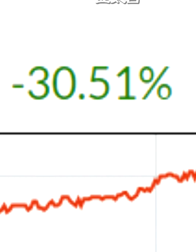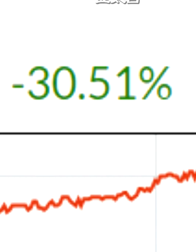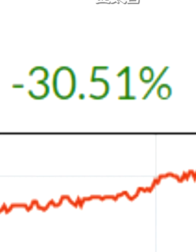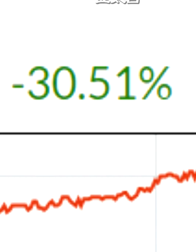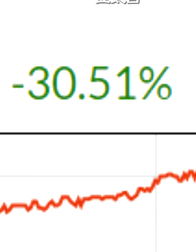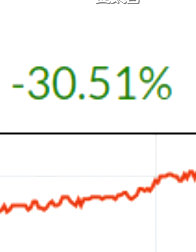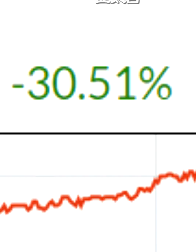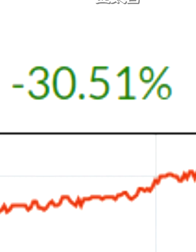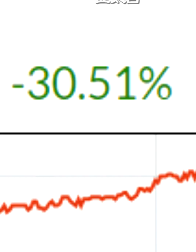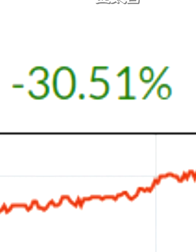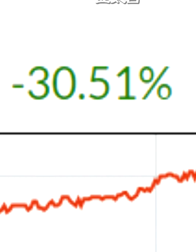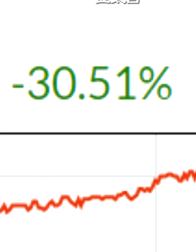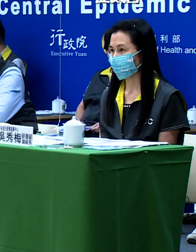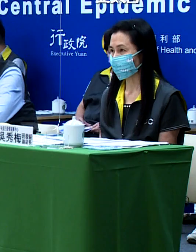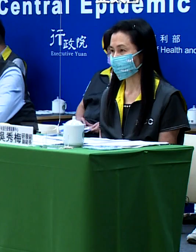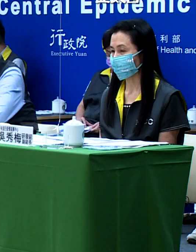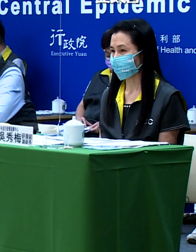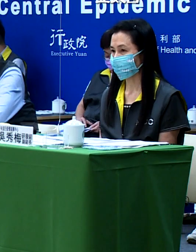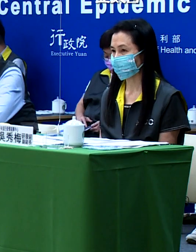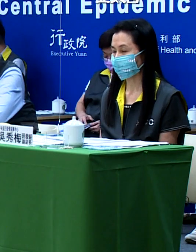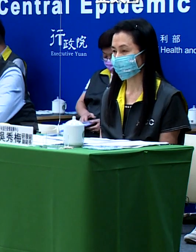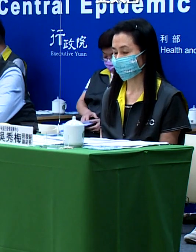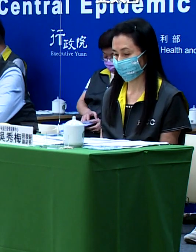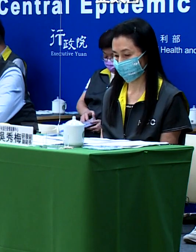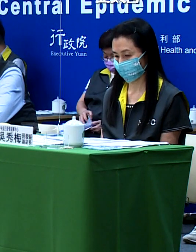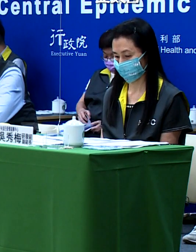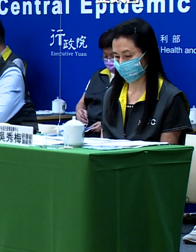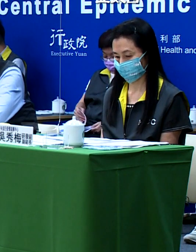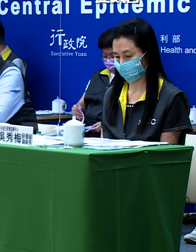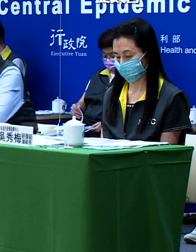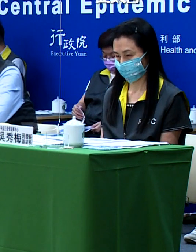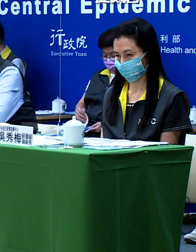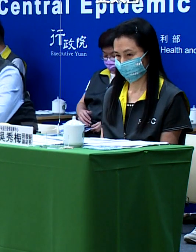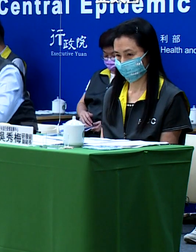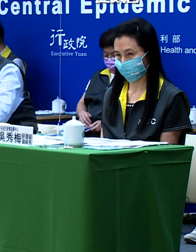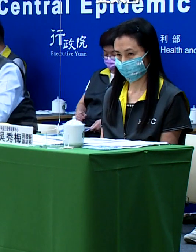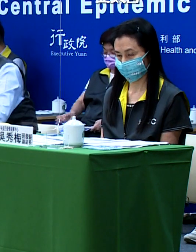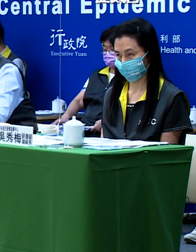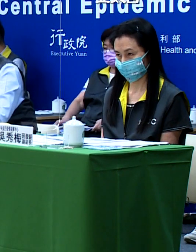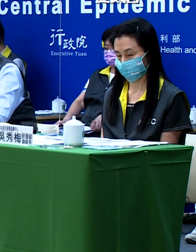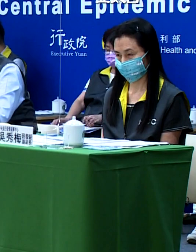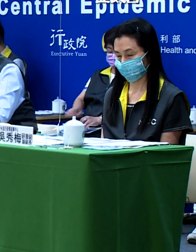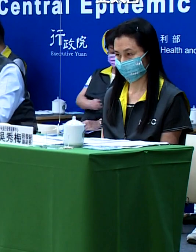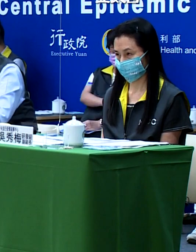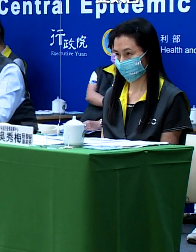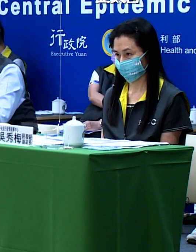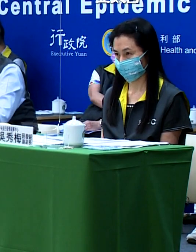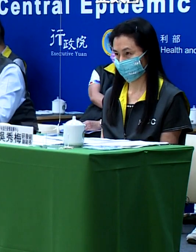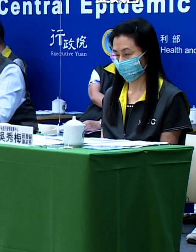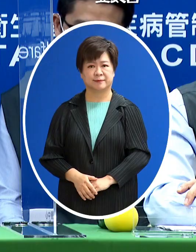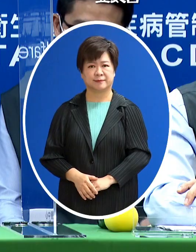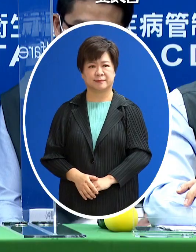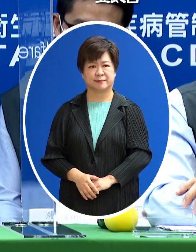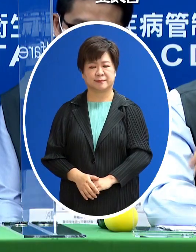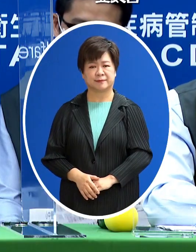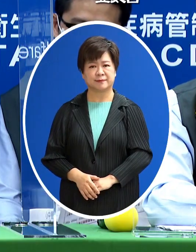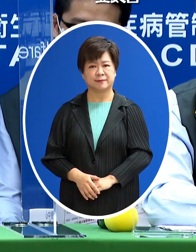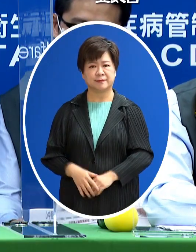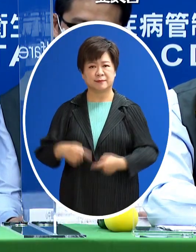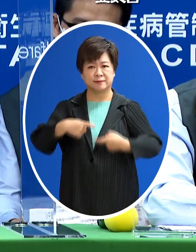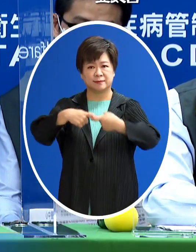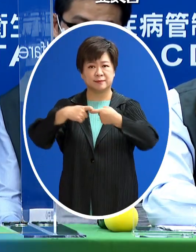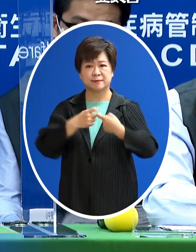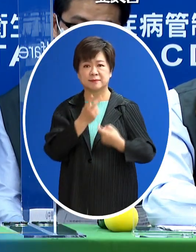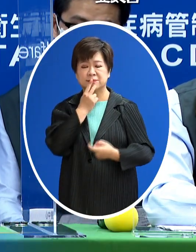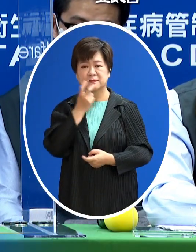跌30.5%。防疫指挥中心表示，经审查，联雅疫苗中和抗体表现没达到标